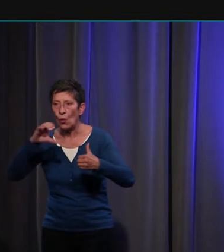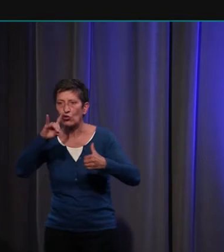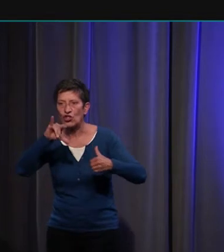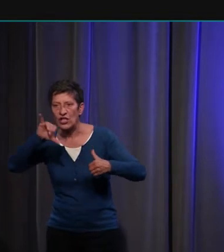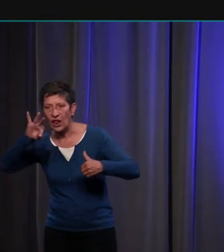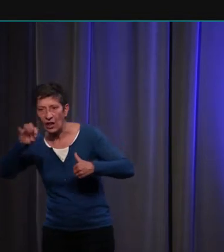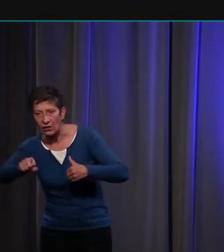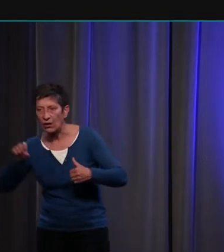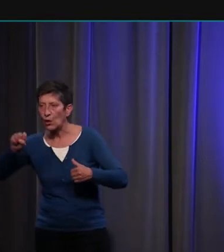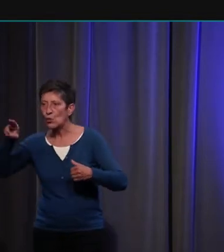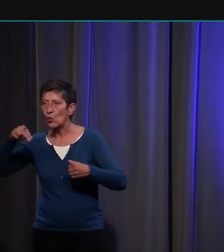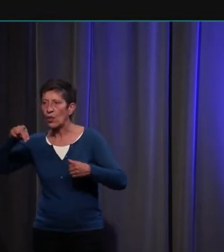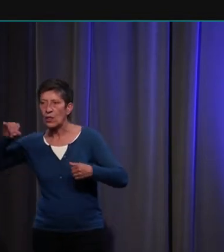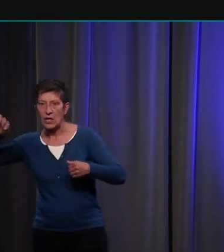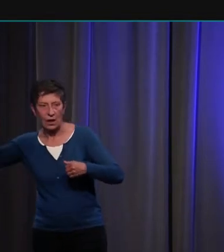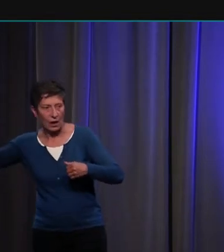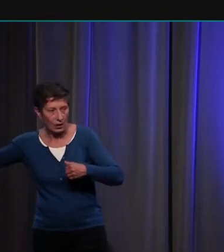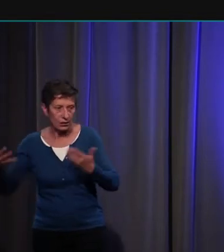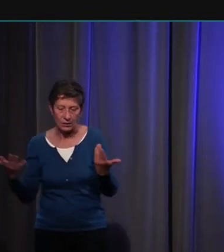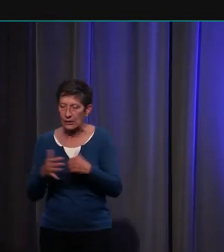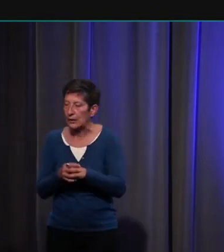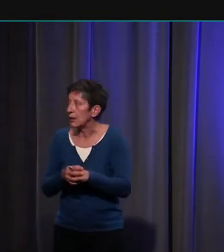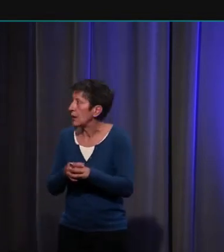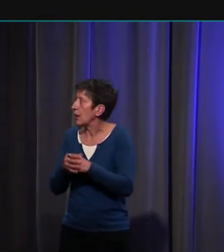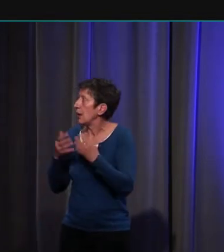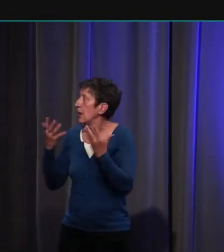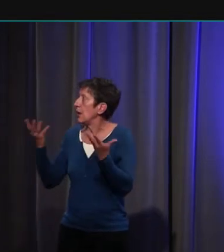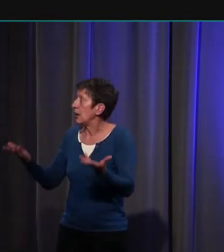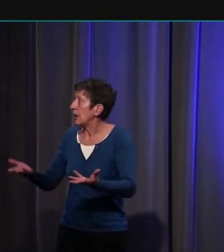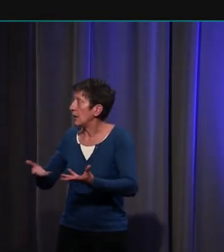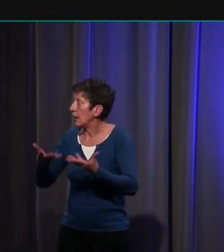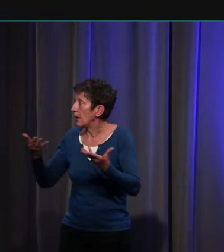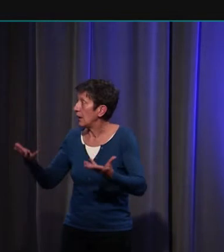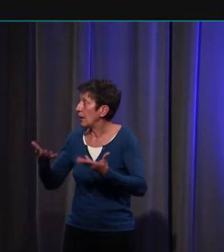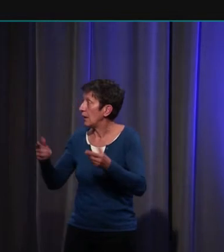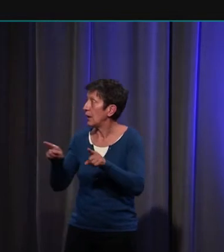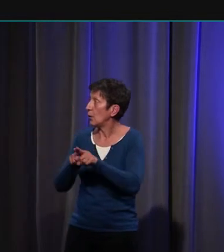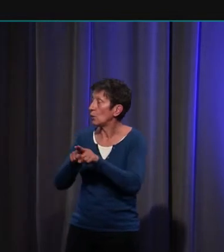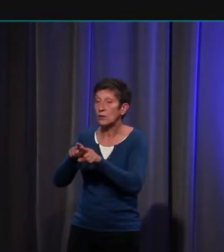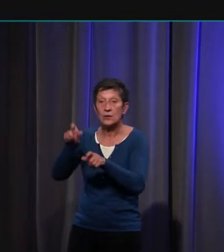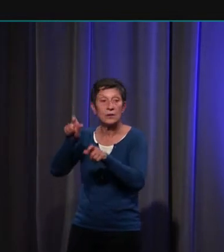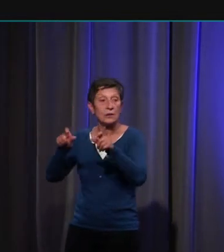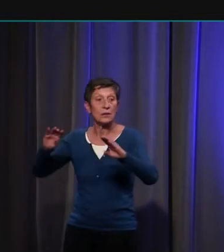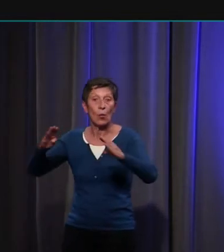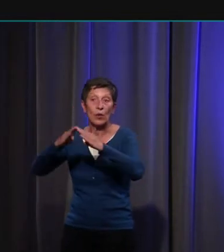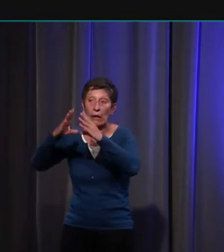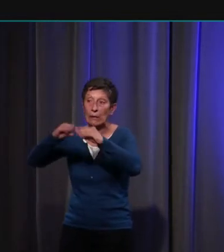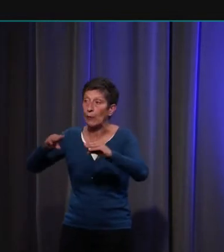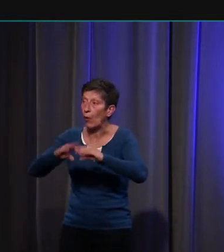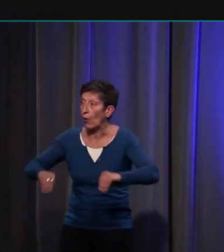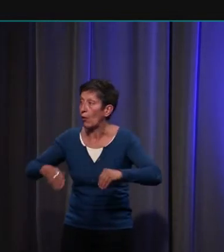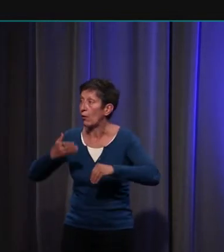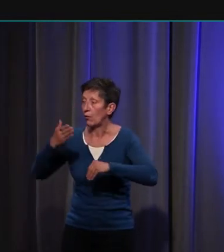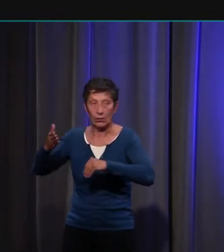comme les fatimides son shit et puis aussi les les gens de la montagne du liban ce qu'on appelle les